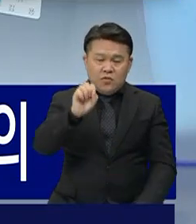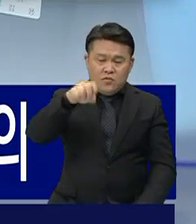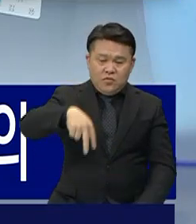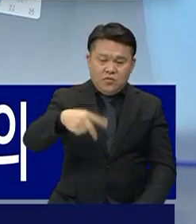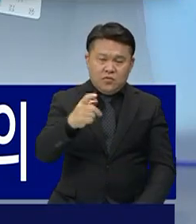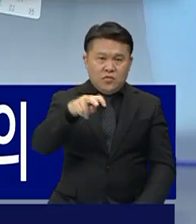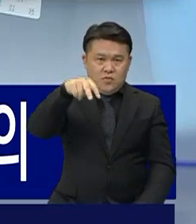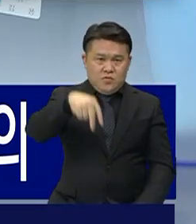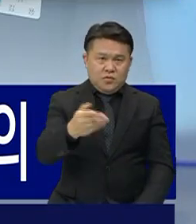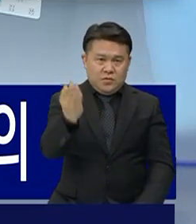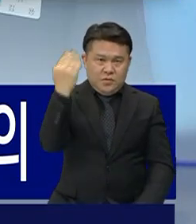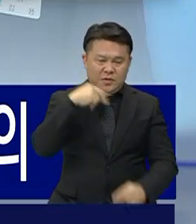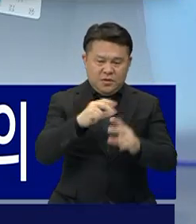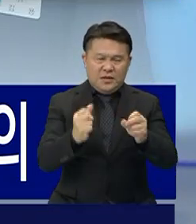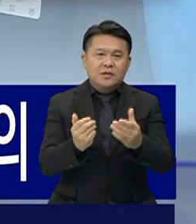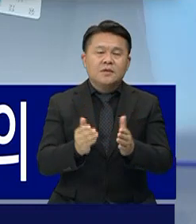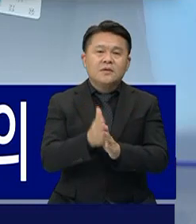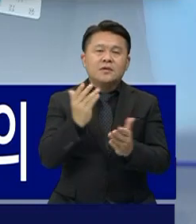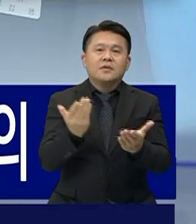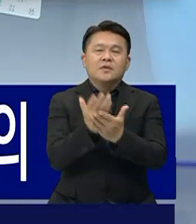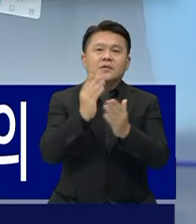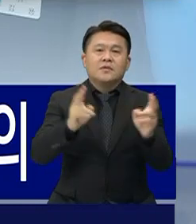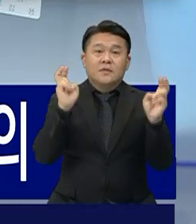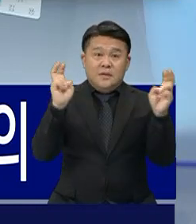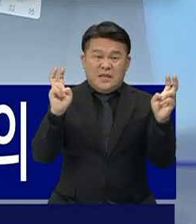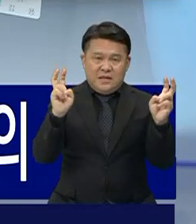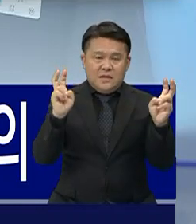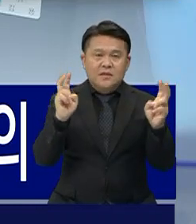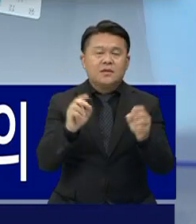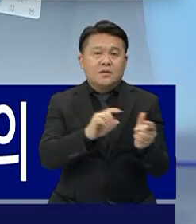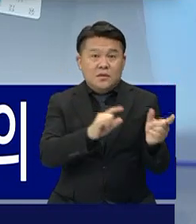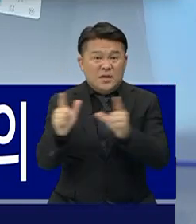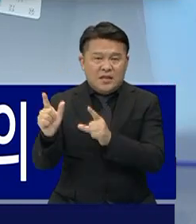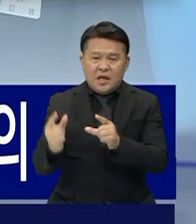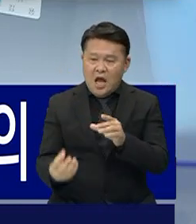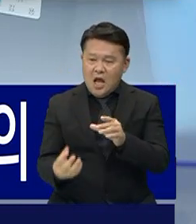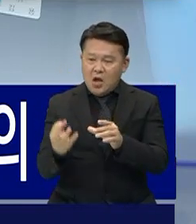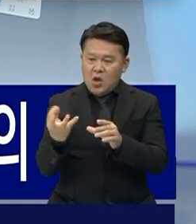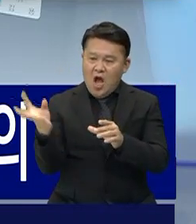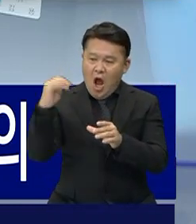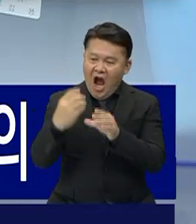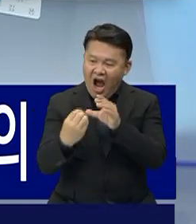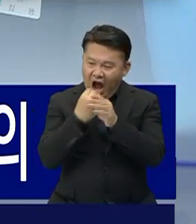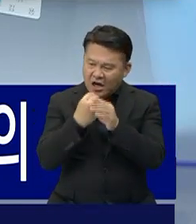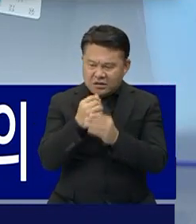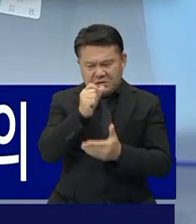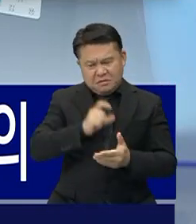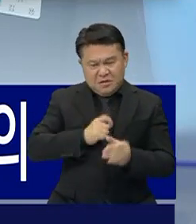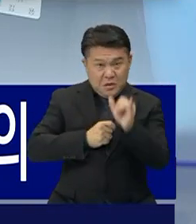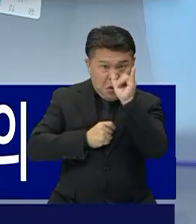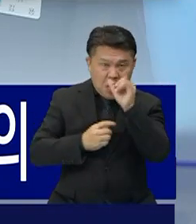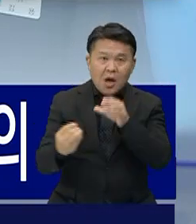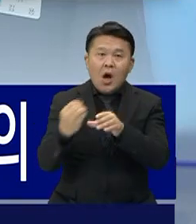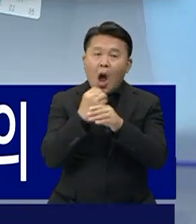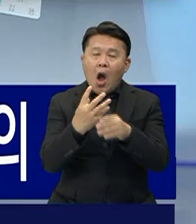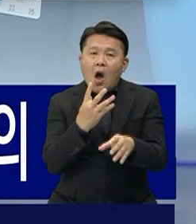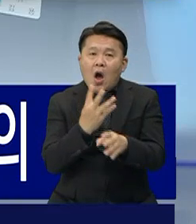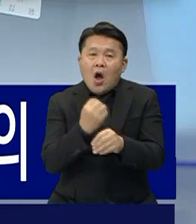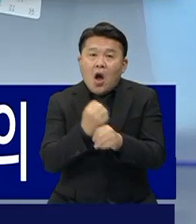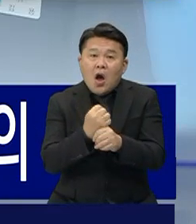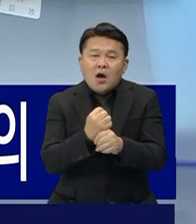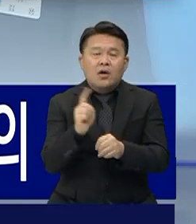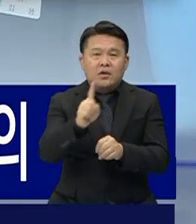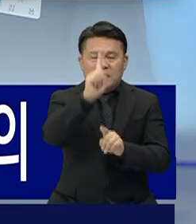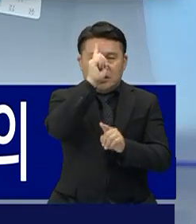성남도시개발공사 기획본부장 등에게 수억 원을 받은 혐의인데 이 돈을 받은 시점이 지난해 이재명 대표가 대선